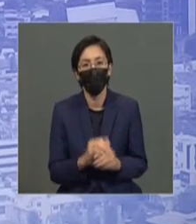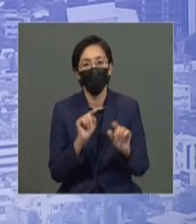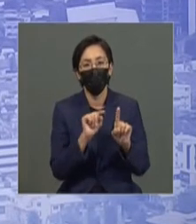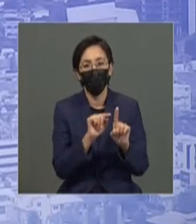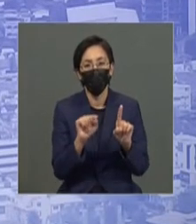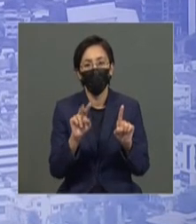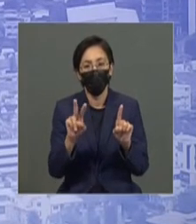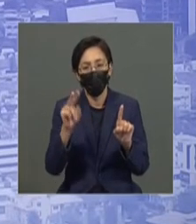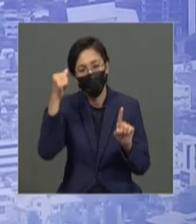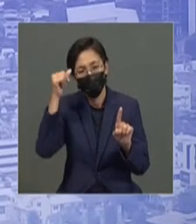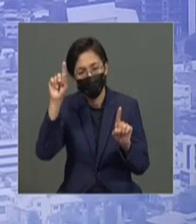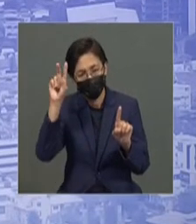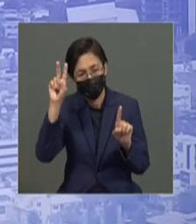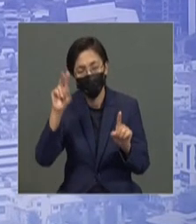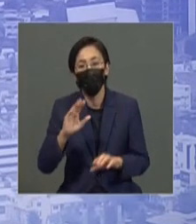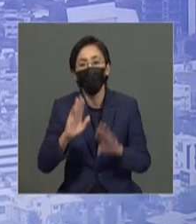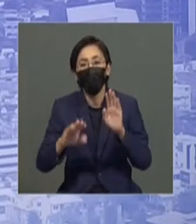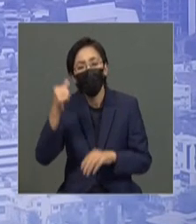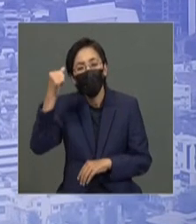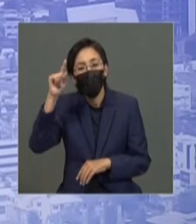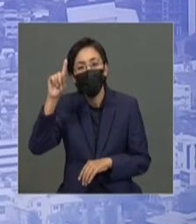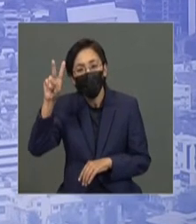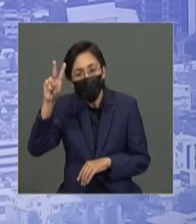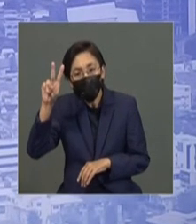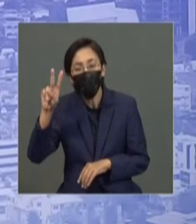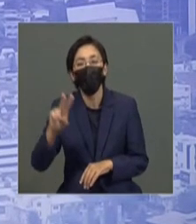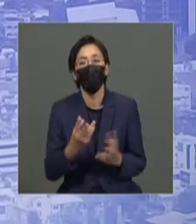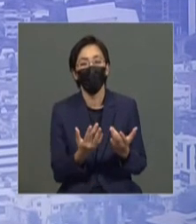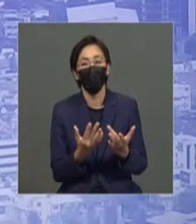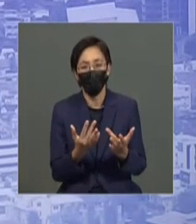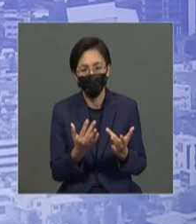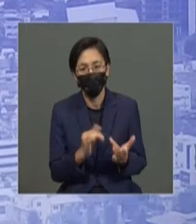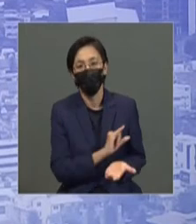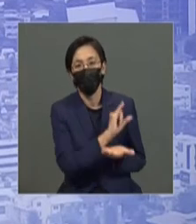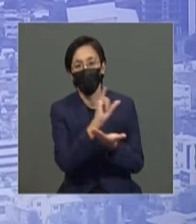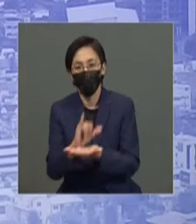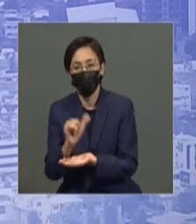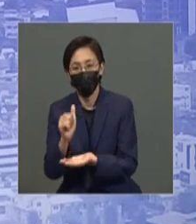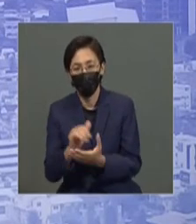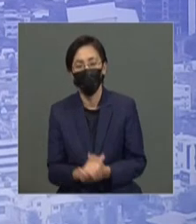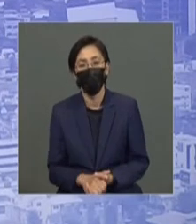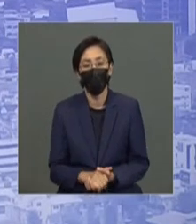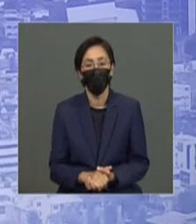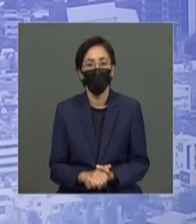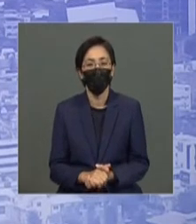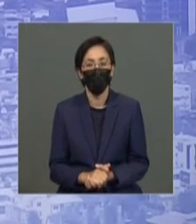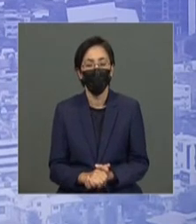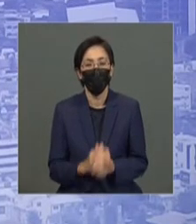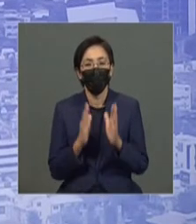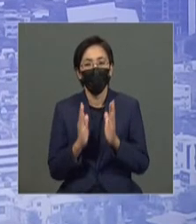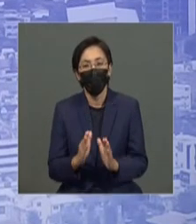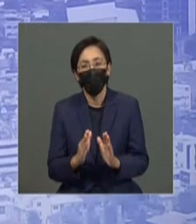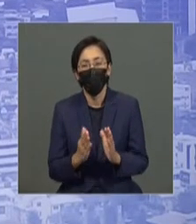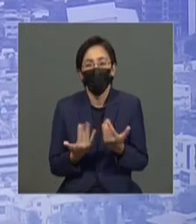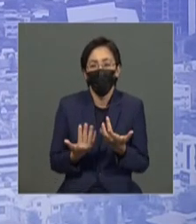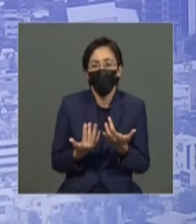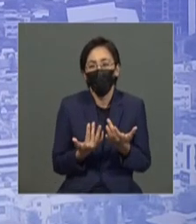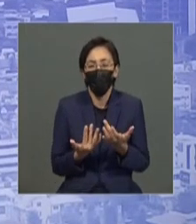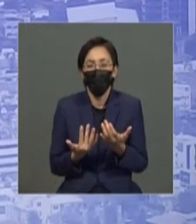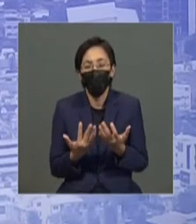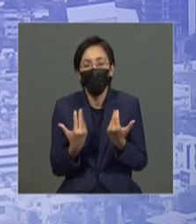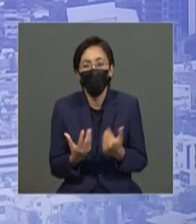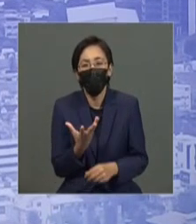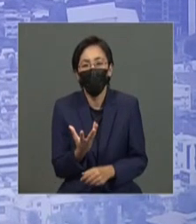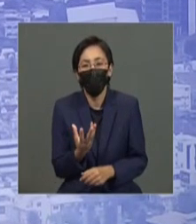1ถึง2วันเป็นไปตามแผนที่กำหนดไว้ก่อนหน้านี้นะคะแล้วก็ทำให้กรณีผู้ตกค้างเนี่ยต